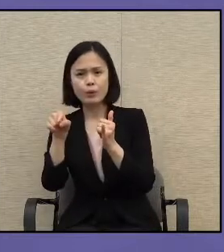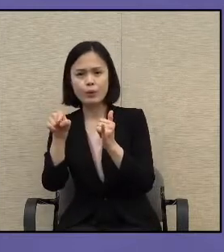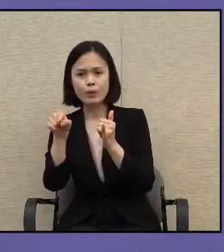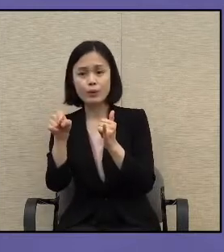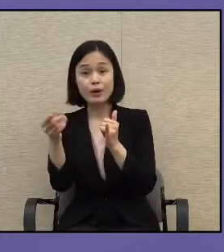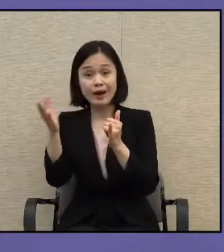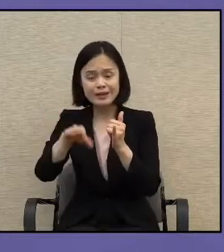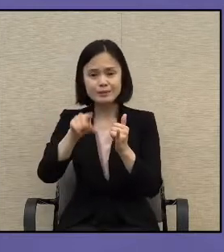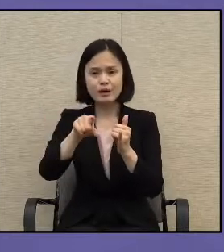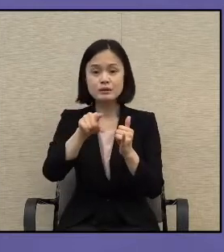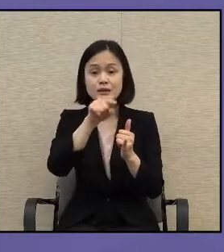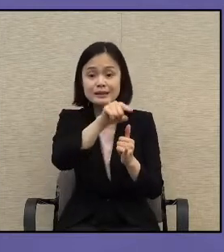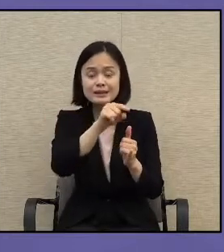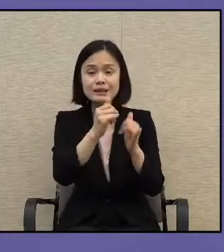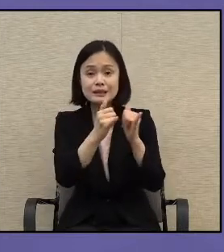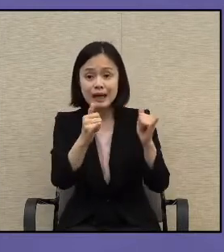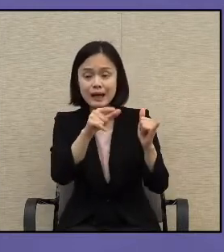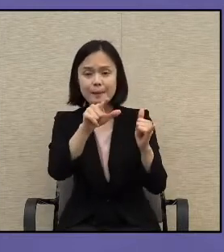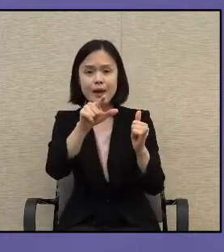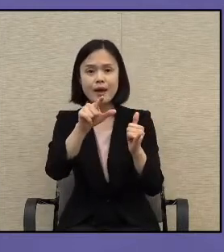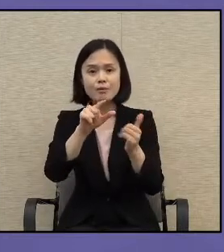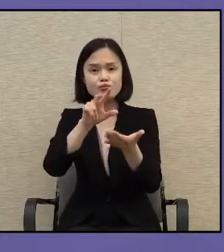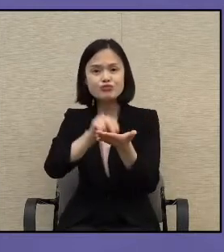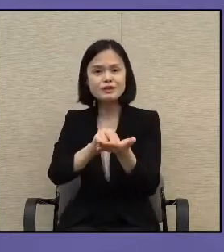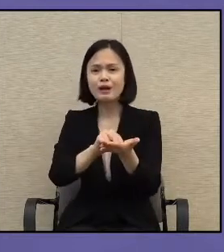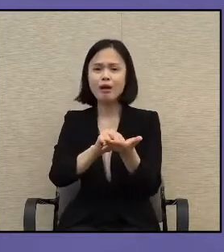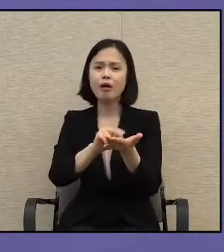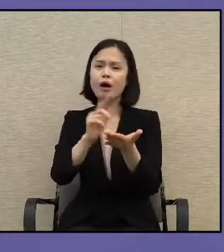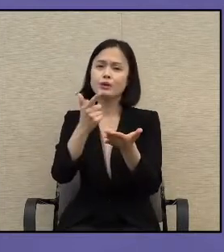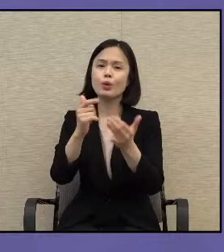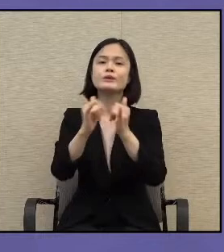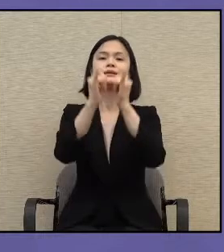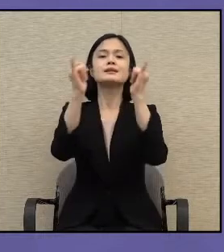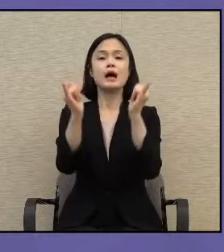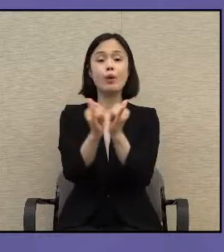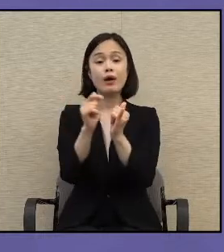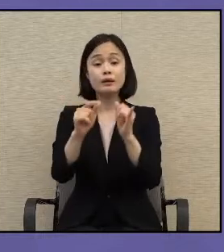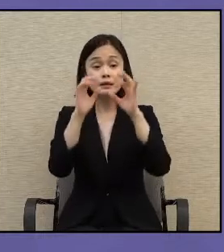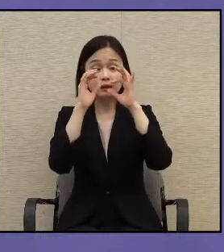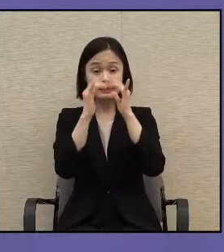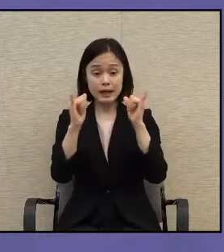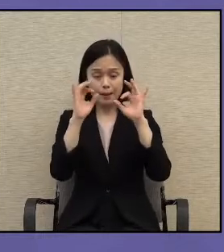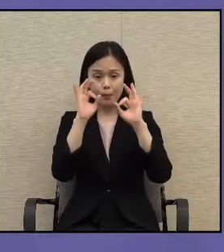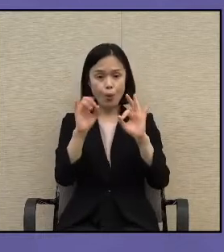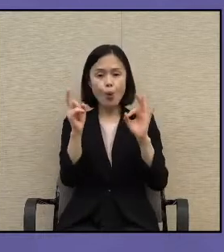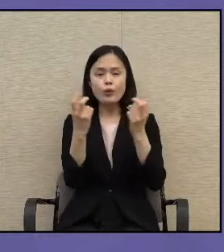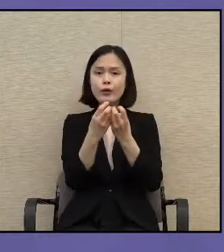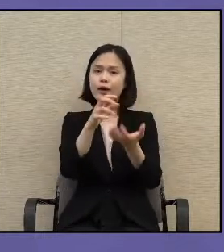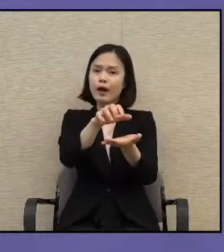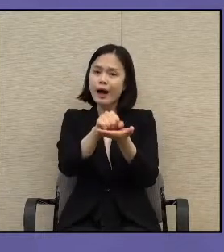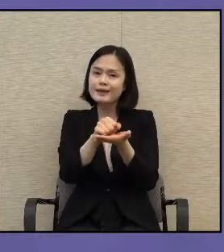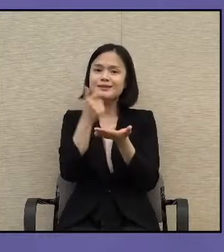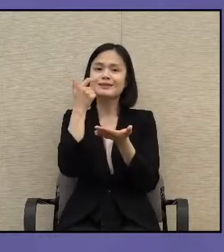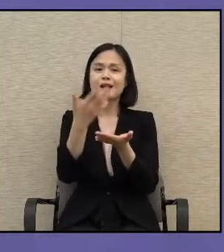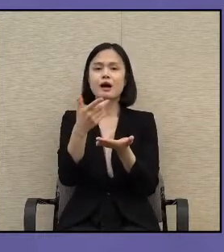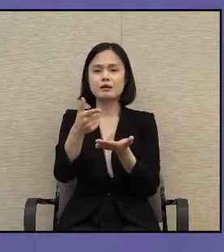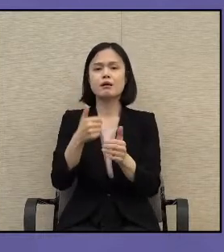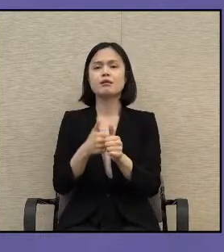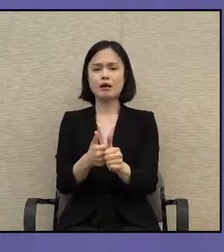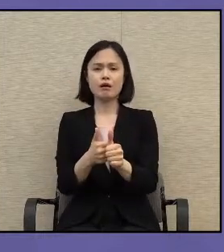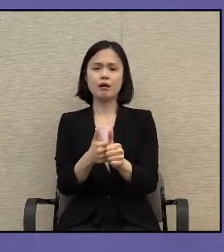사회에서 받아들여지는지라고 하는 것들이 중요하다라는 것이고요. 그래서